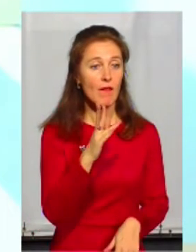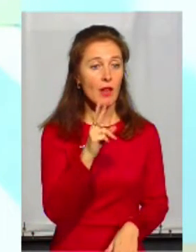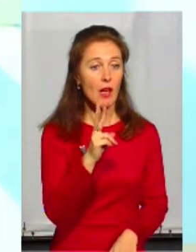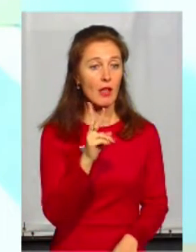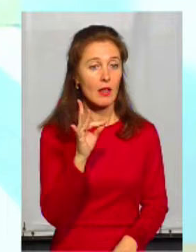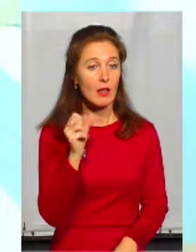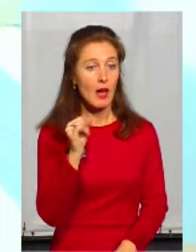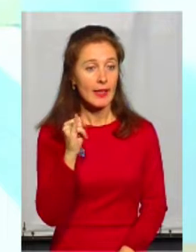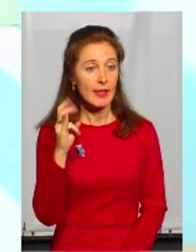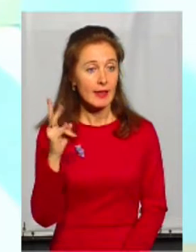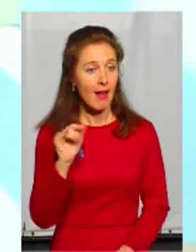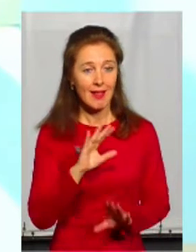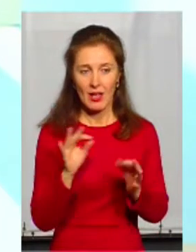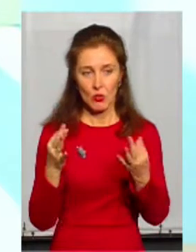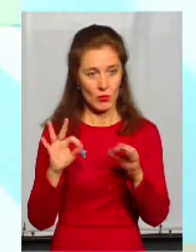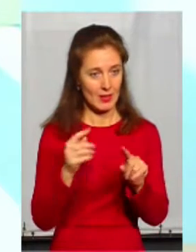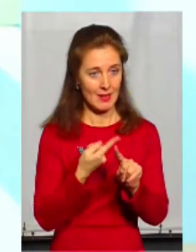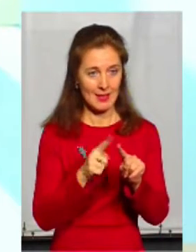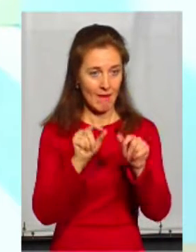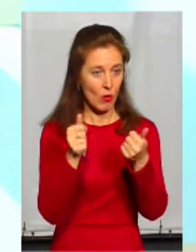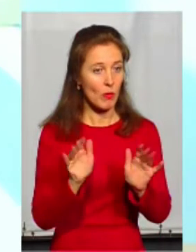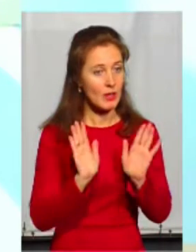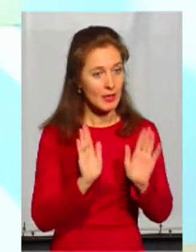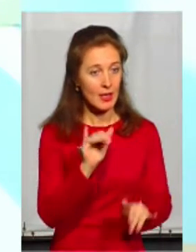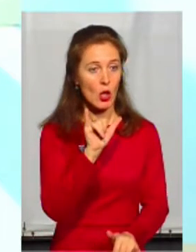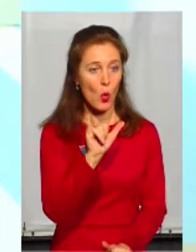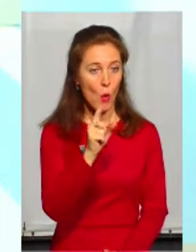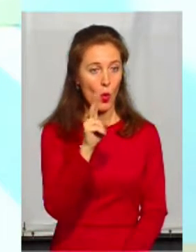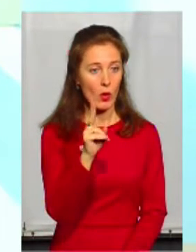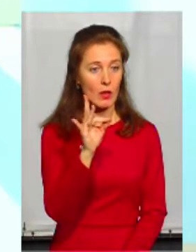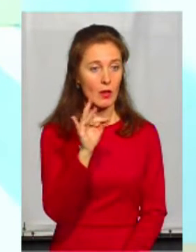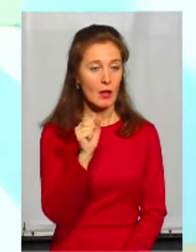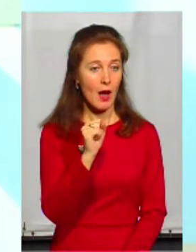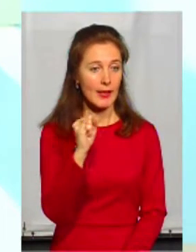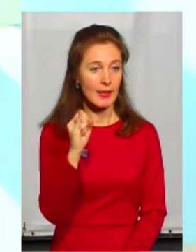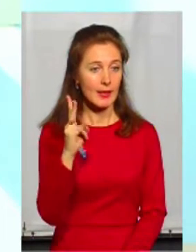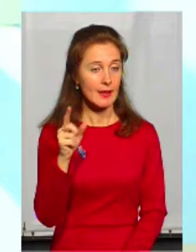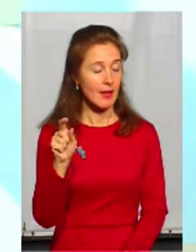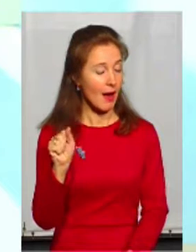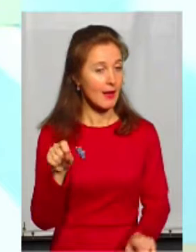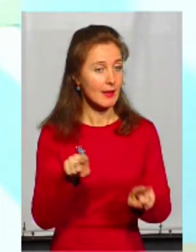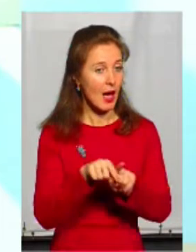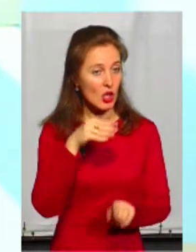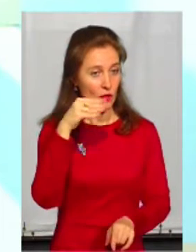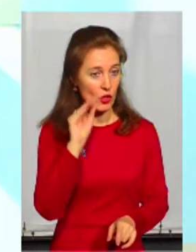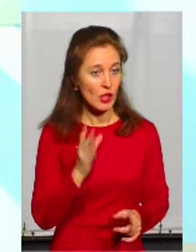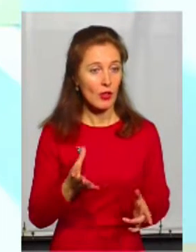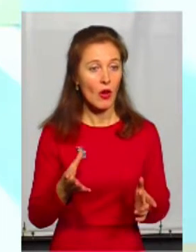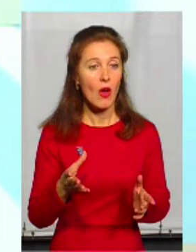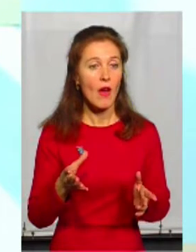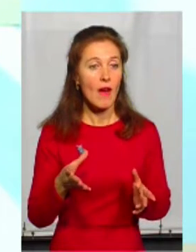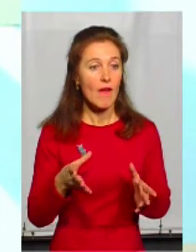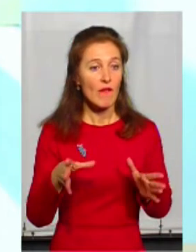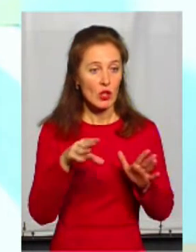так недопустима, ця норма, так? Тільки «Україна». От, так як Шевченко вживав на «Вкраїні милі», вже на